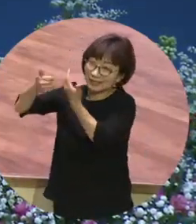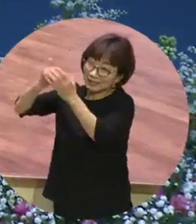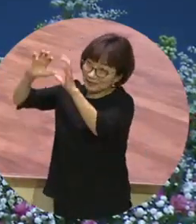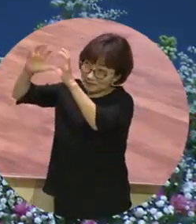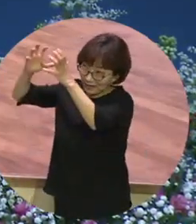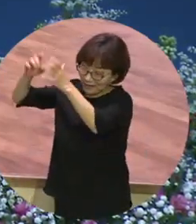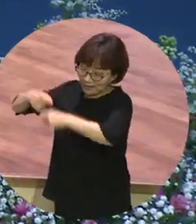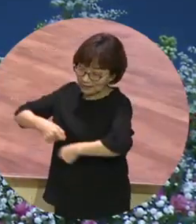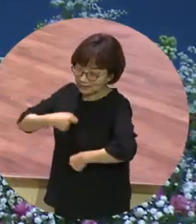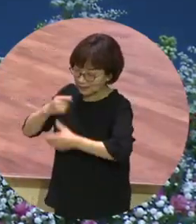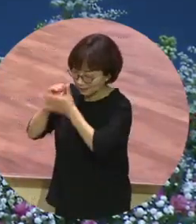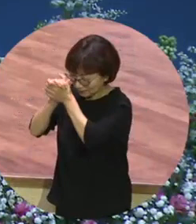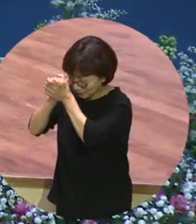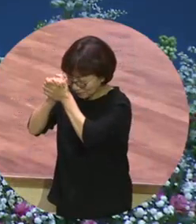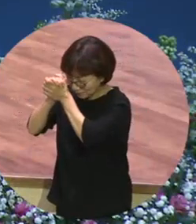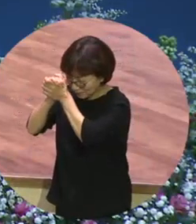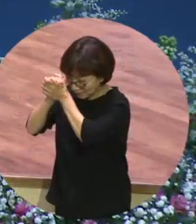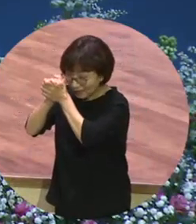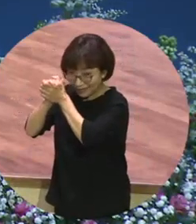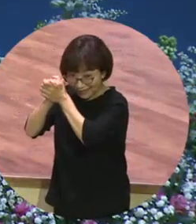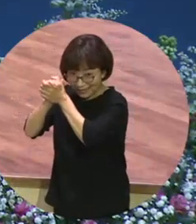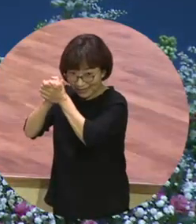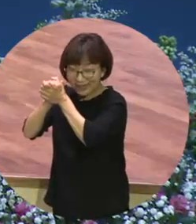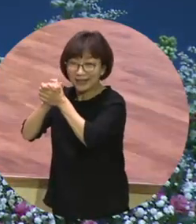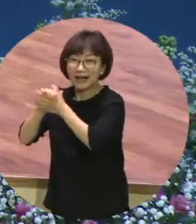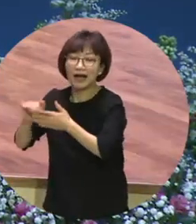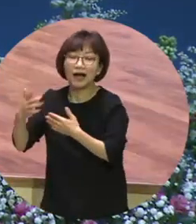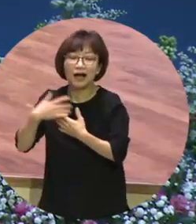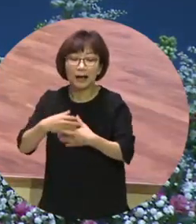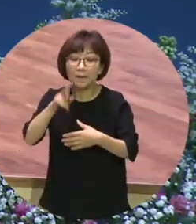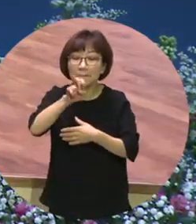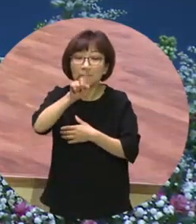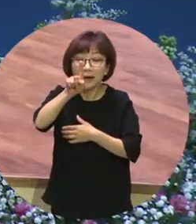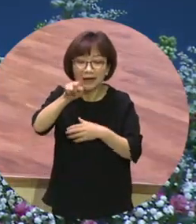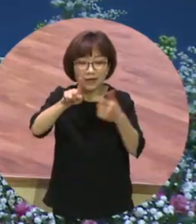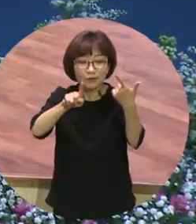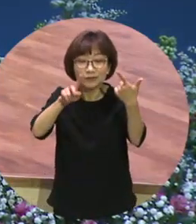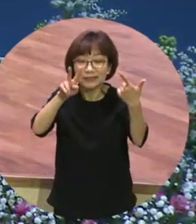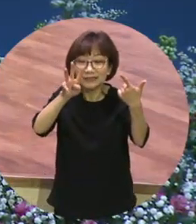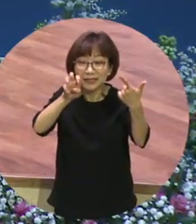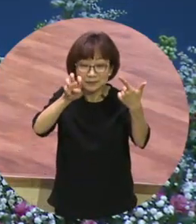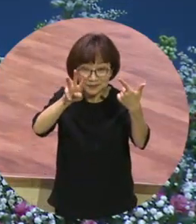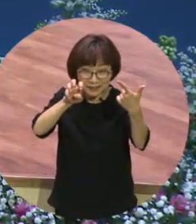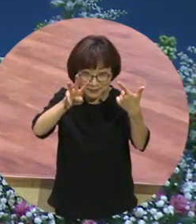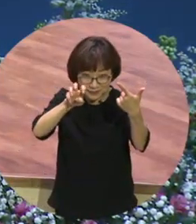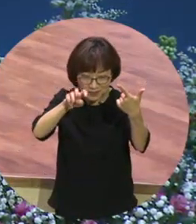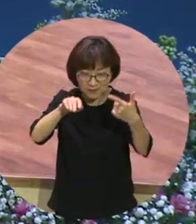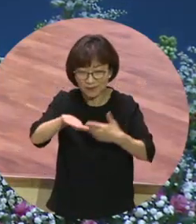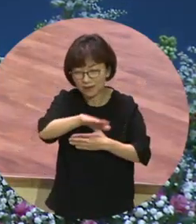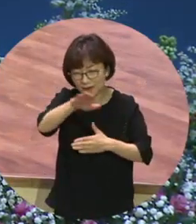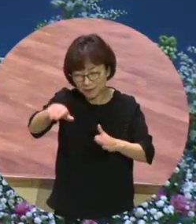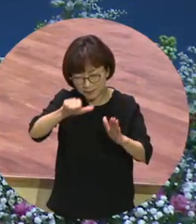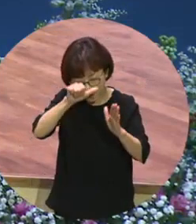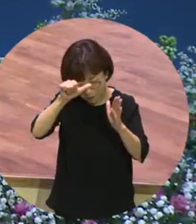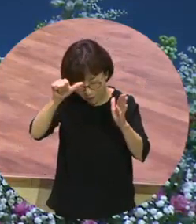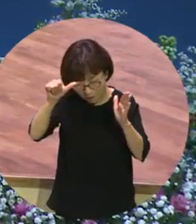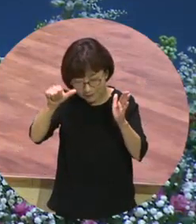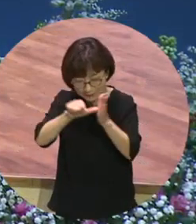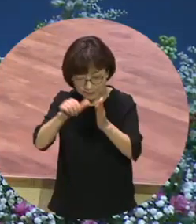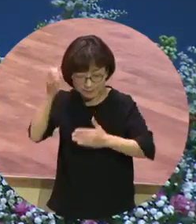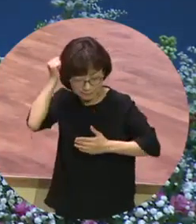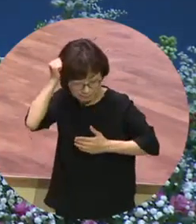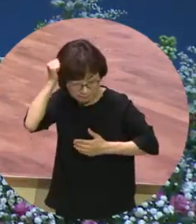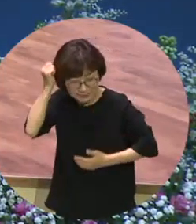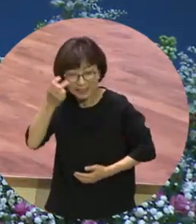구하라. 그리하면 이 말씀은요, 마태복음 6장 43절 이 말씀은요, 여러분이요 평생 점검해야 될